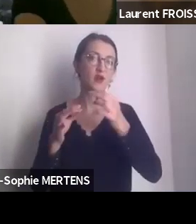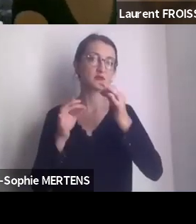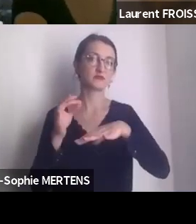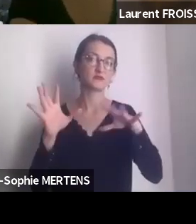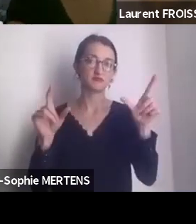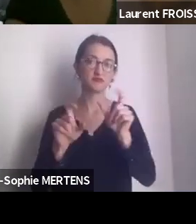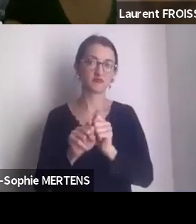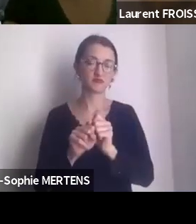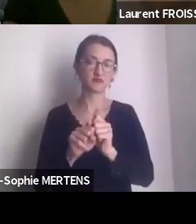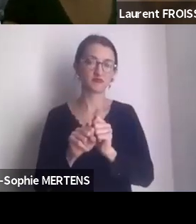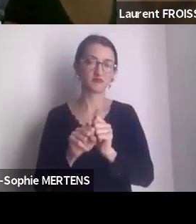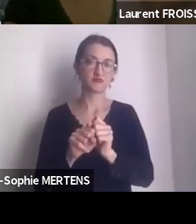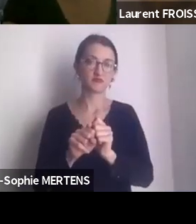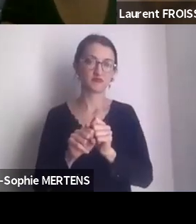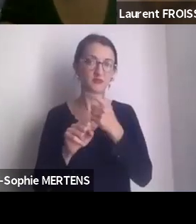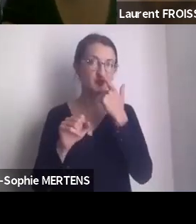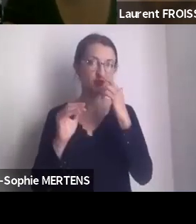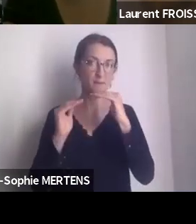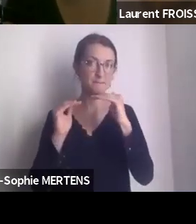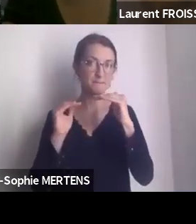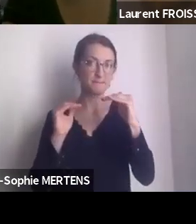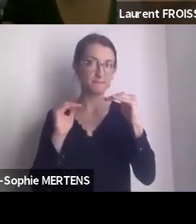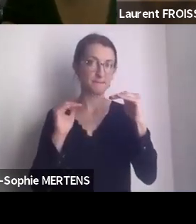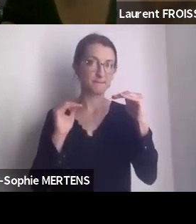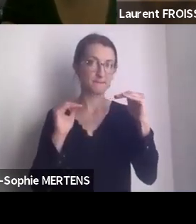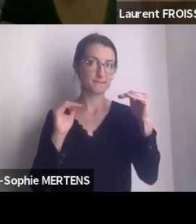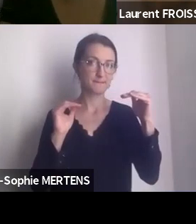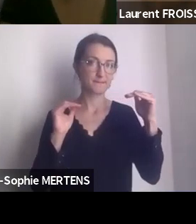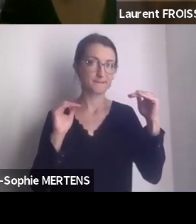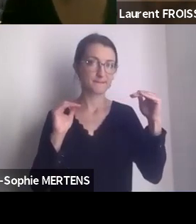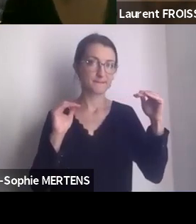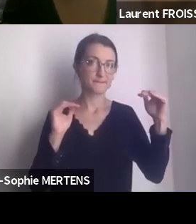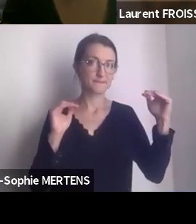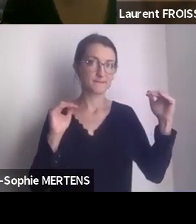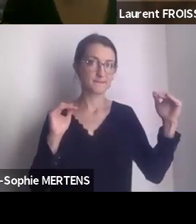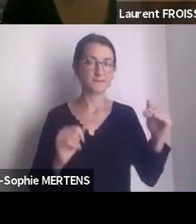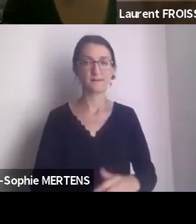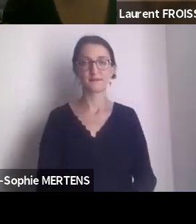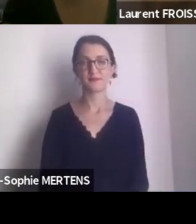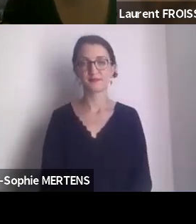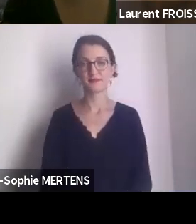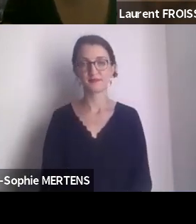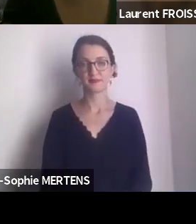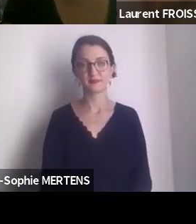75-80%. Ah, ça se stabilise. Ah, ça répond encore un peu.